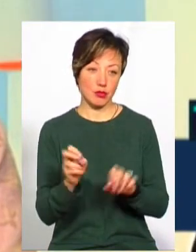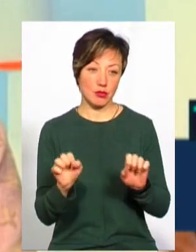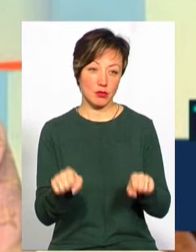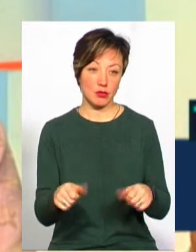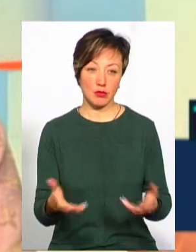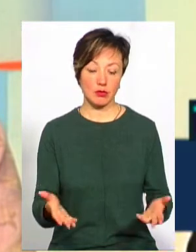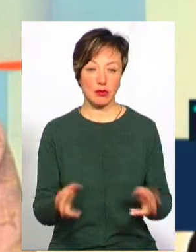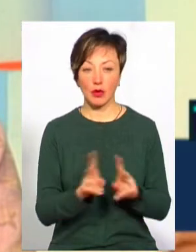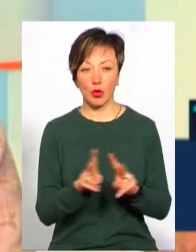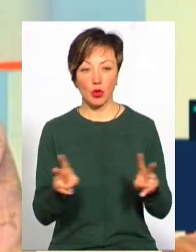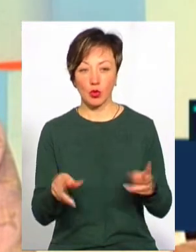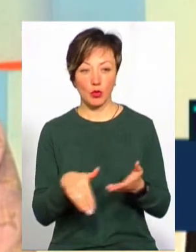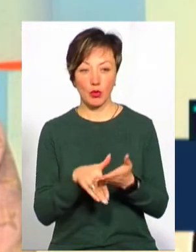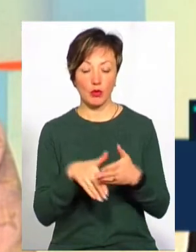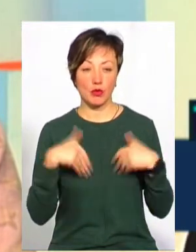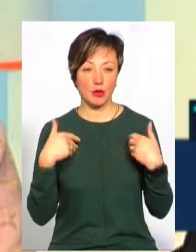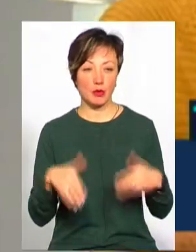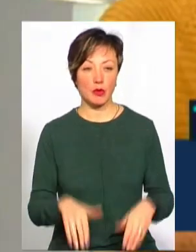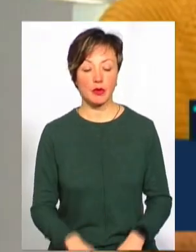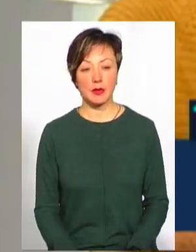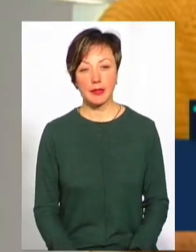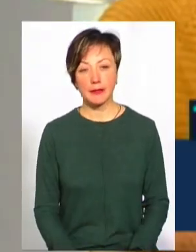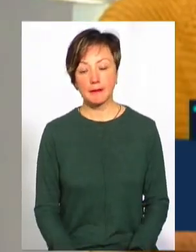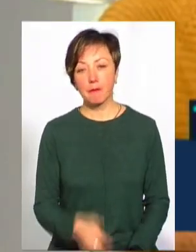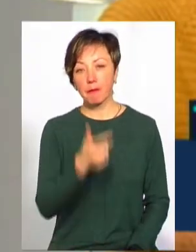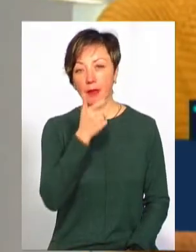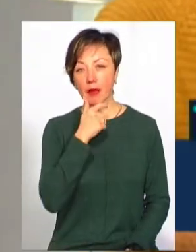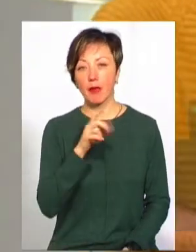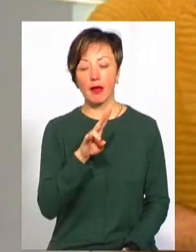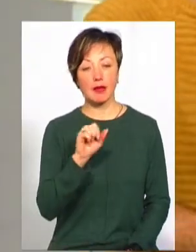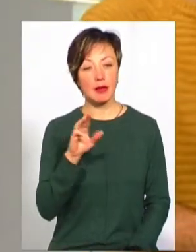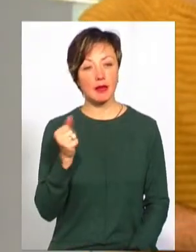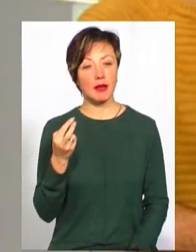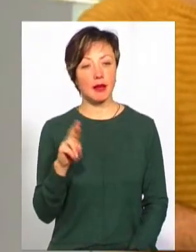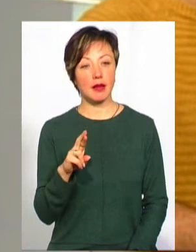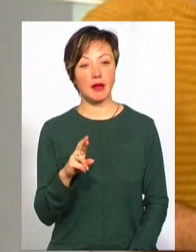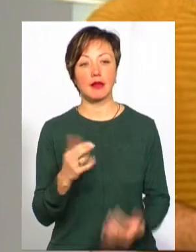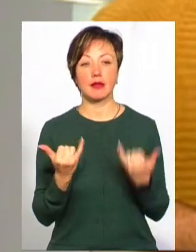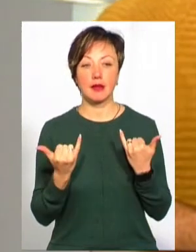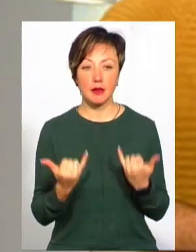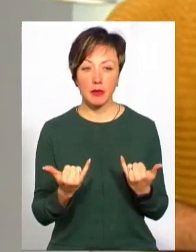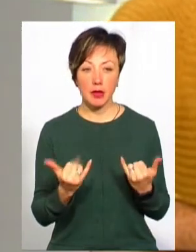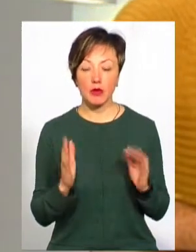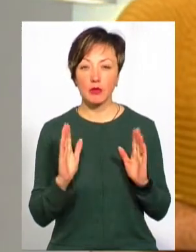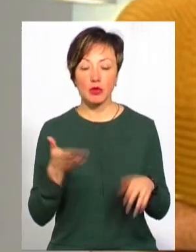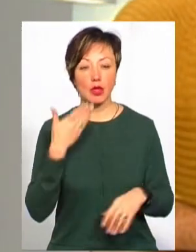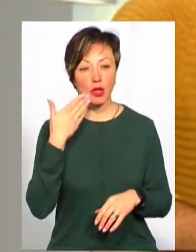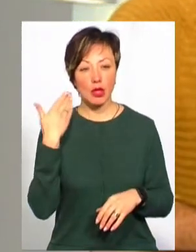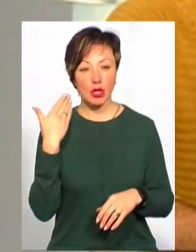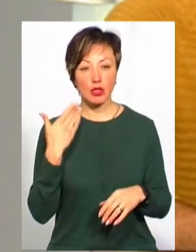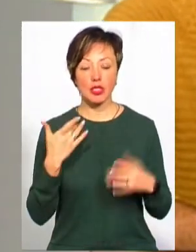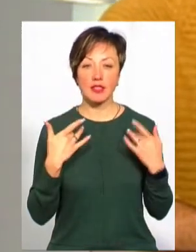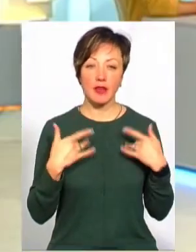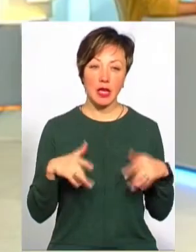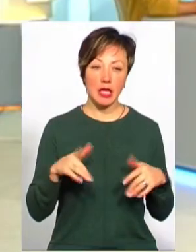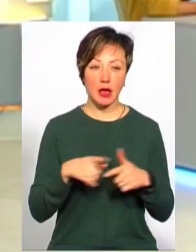розстатися. І ніхто тут не поможе вже так от нам. Пані Наталя, от Тимофій Мілованов каже, що тепер буде легше